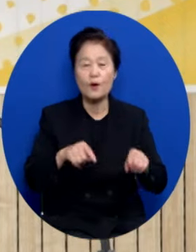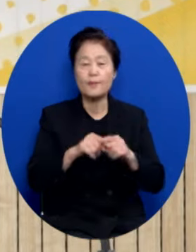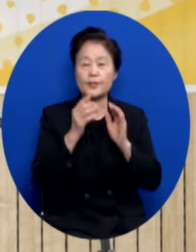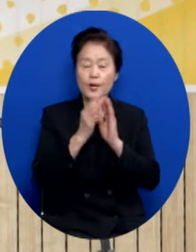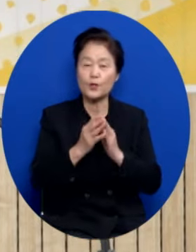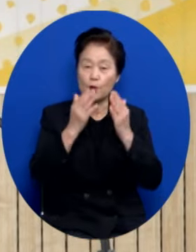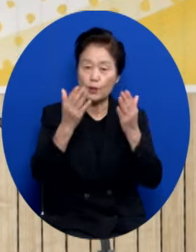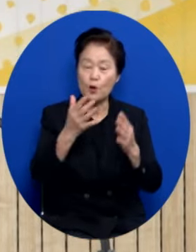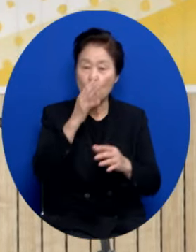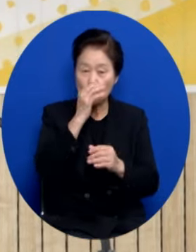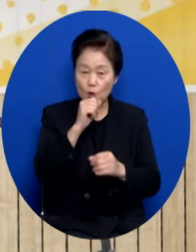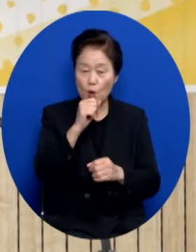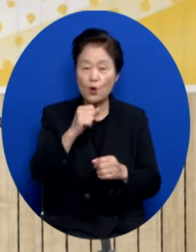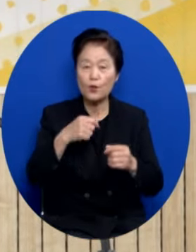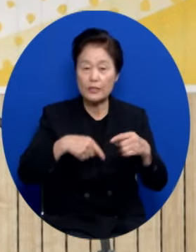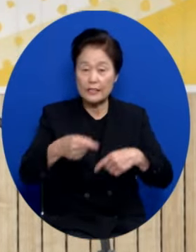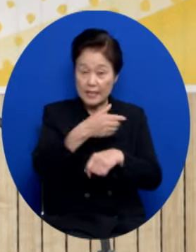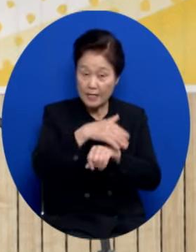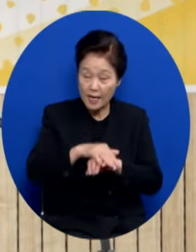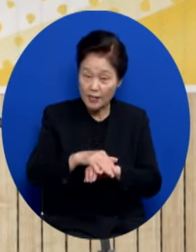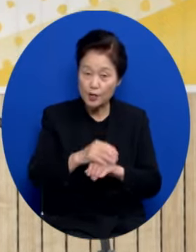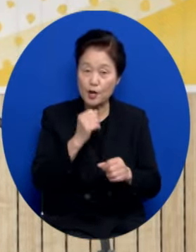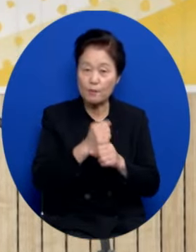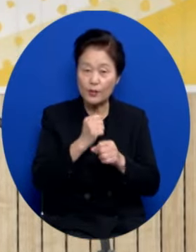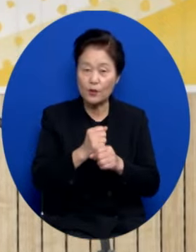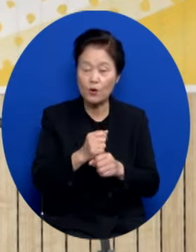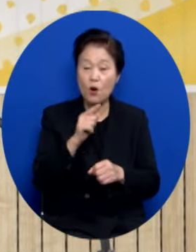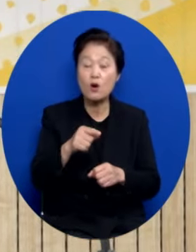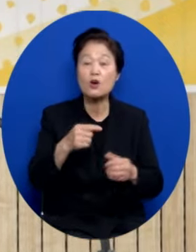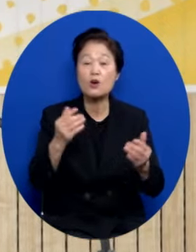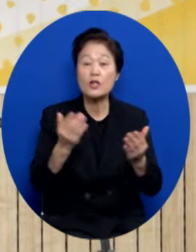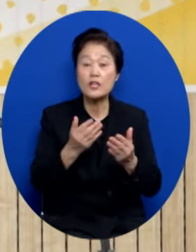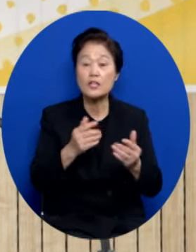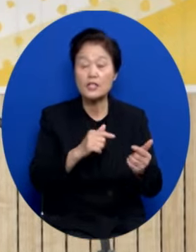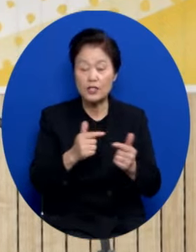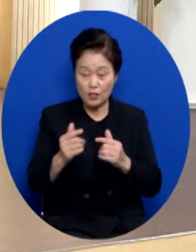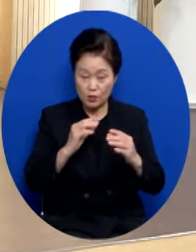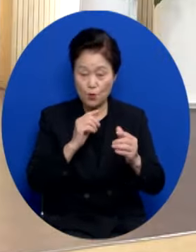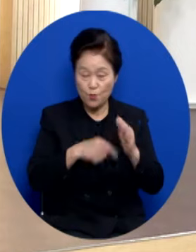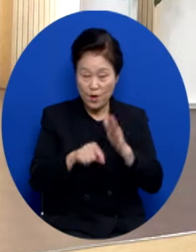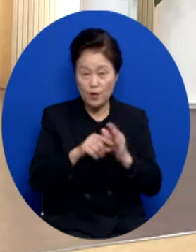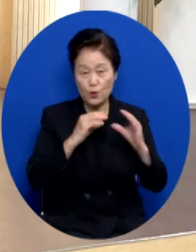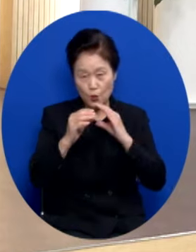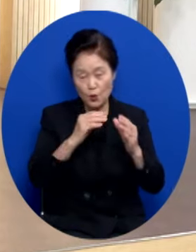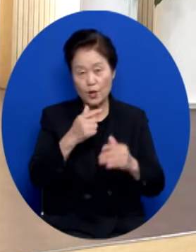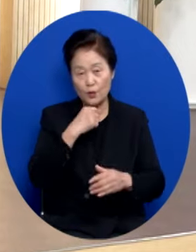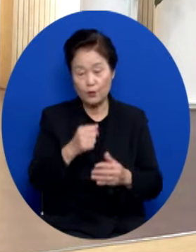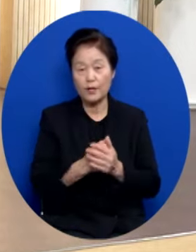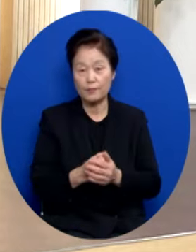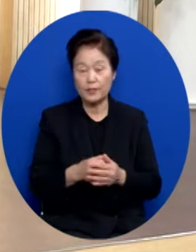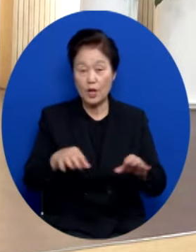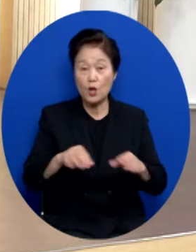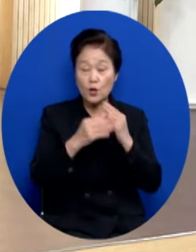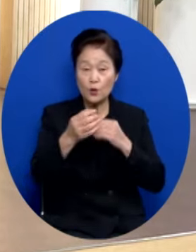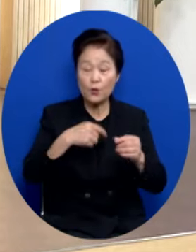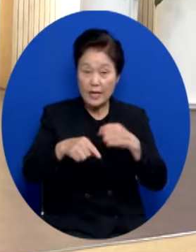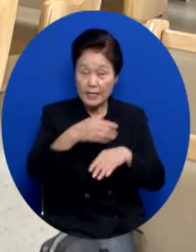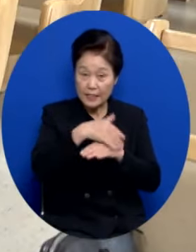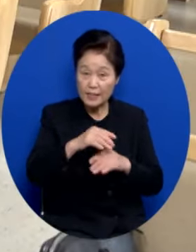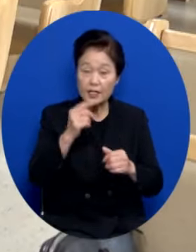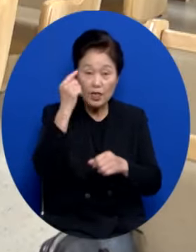좋은 정책들을 개발해내고 그래서 그 정책들을 소통하고 총회